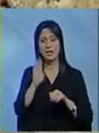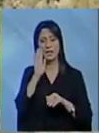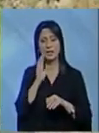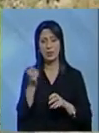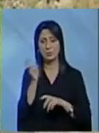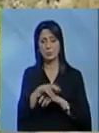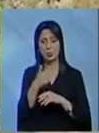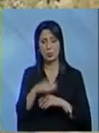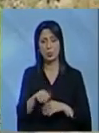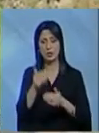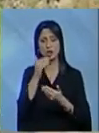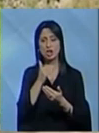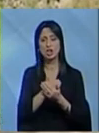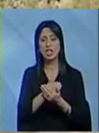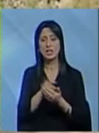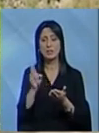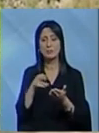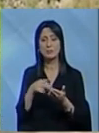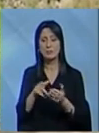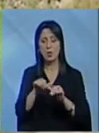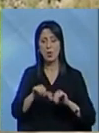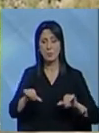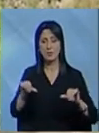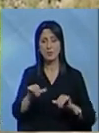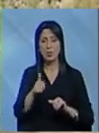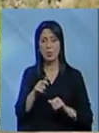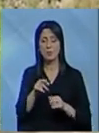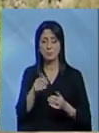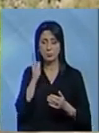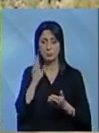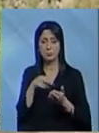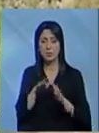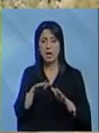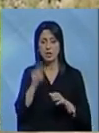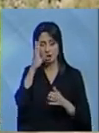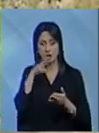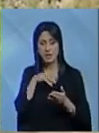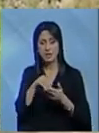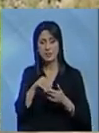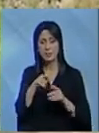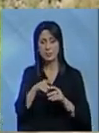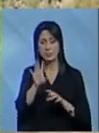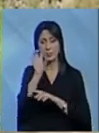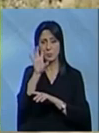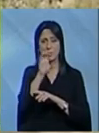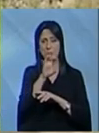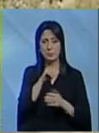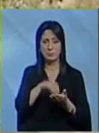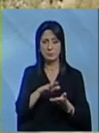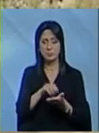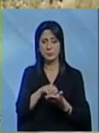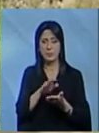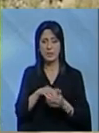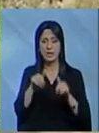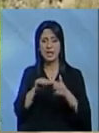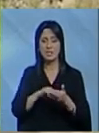დილიდან გამოსულია სტიქიის შედეგად მიყენებული ზარალის დამცველი კომისია, რომელიც ადგილზე შეისწავლის, დაასურათებს და რამოდენიმე დღეში